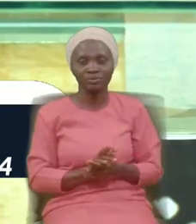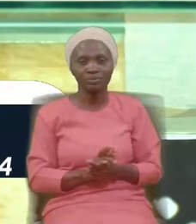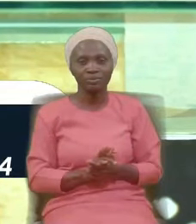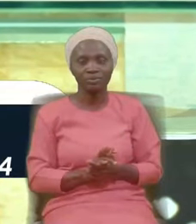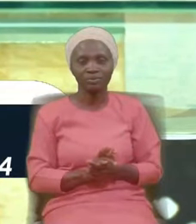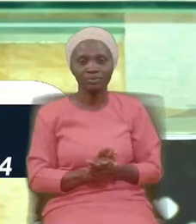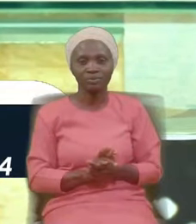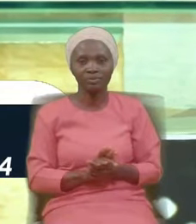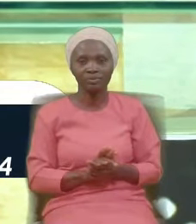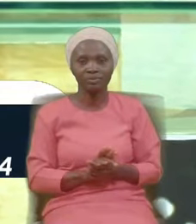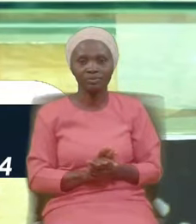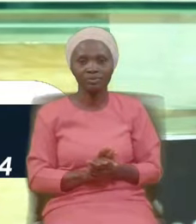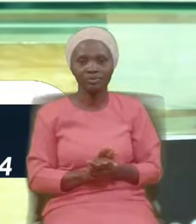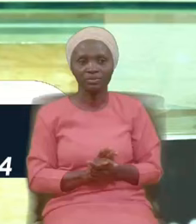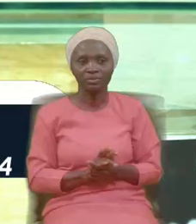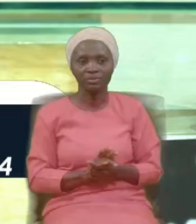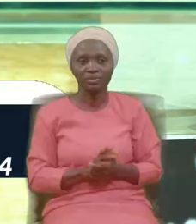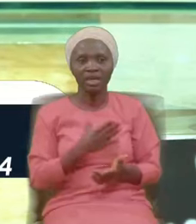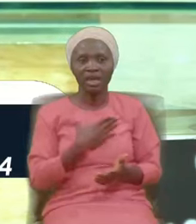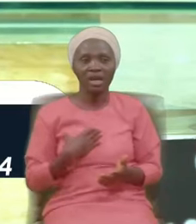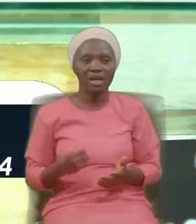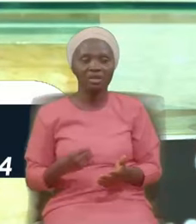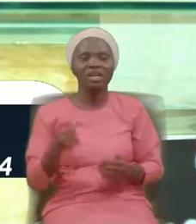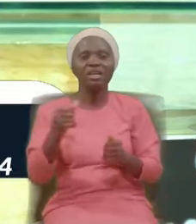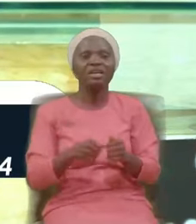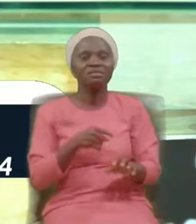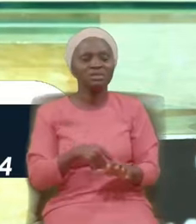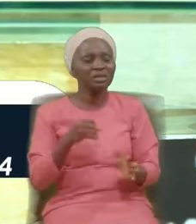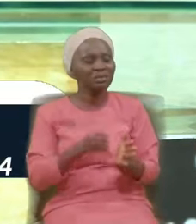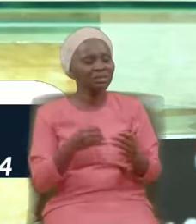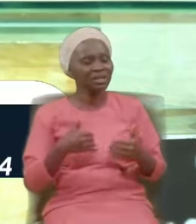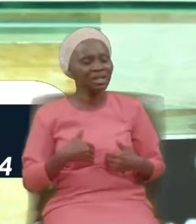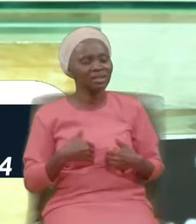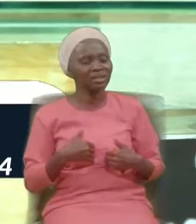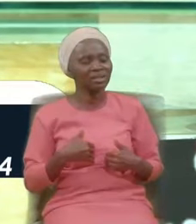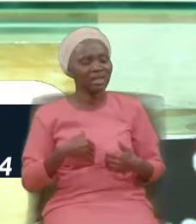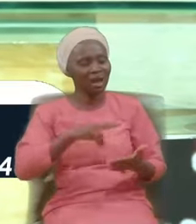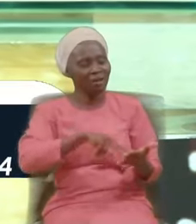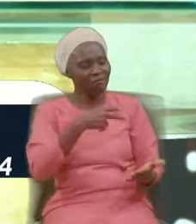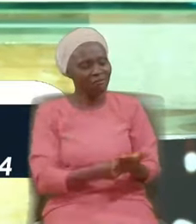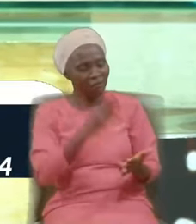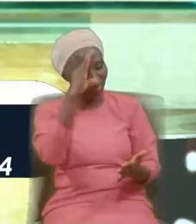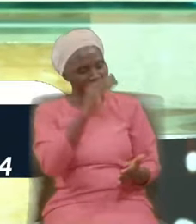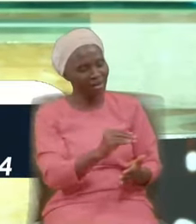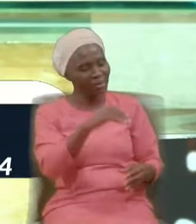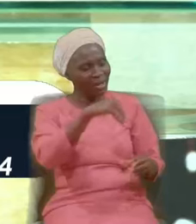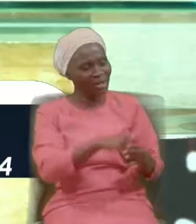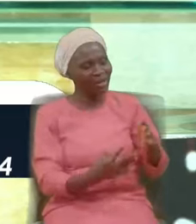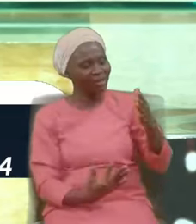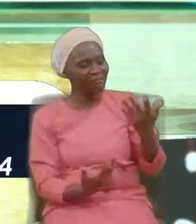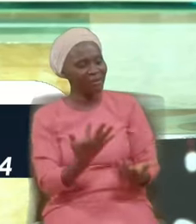Marc 9, 22. Et souvent, l'Esprit l'a jeté dans le feu et dans